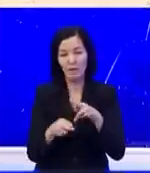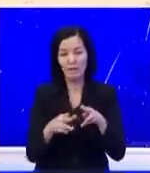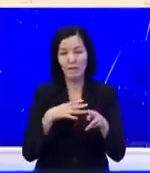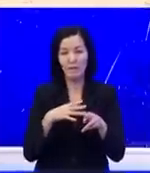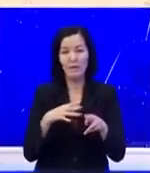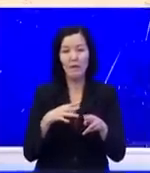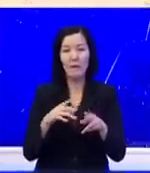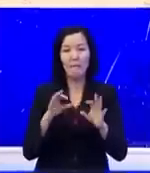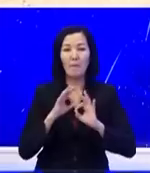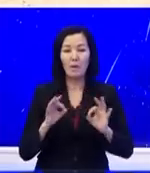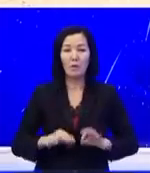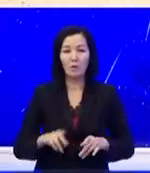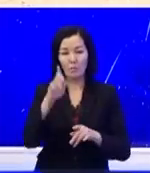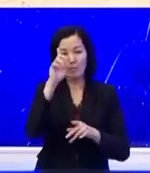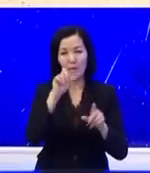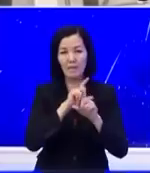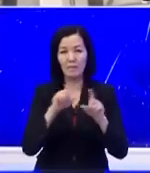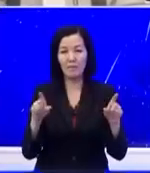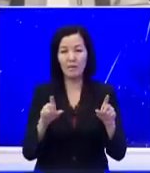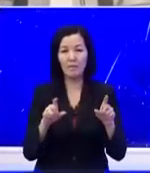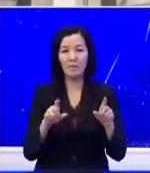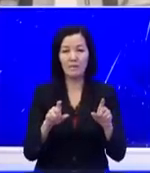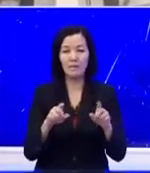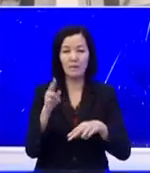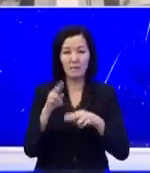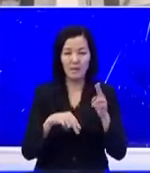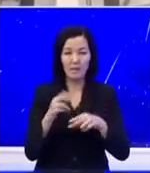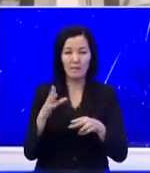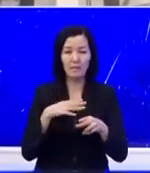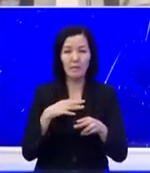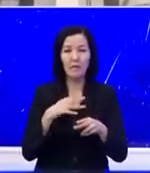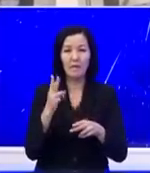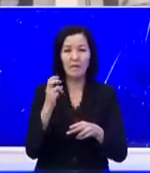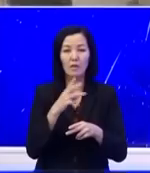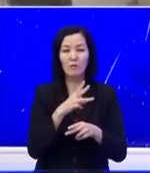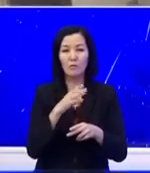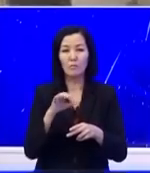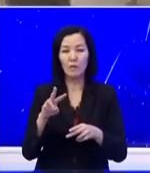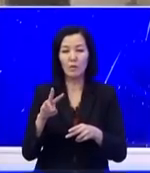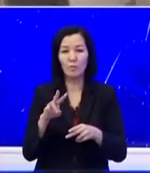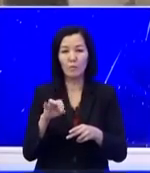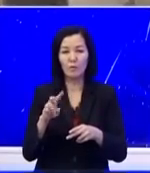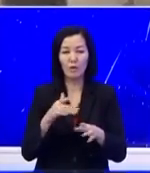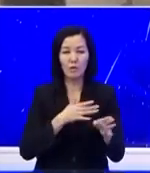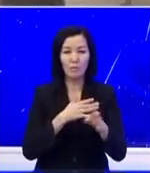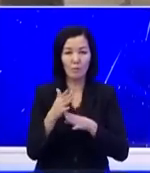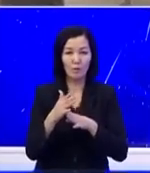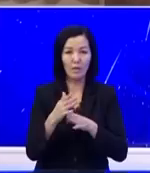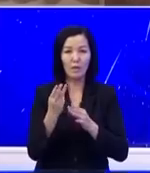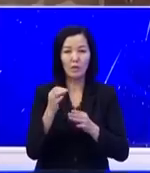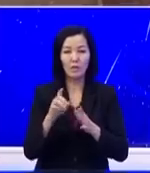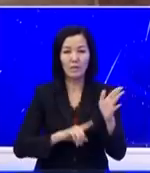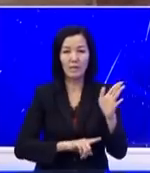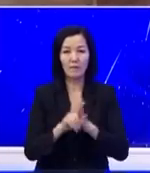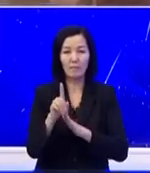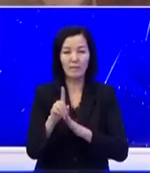аудандық прокуратура мемлекеттік мекемесінің іргетасы тыңнан қаланды. Құрылысына 250 миллион теңге қаржы бөлінген, шілде айының